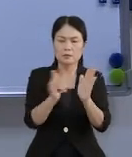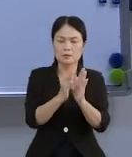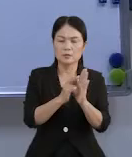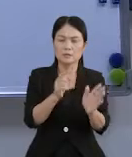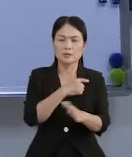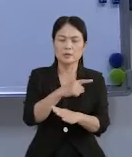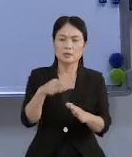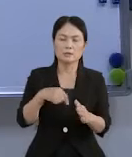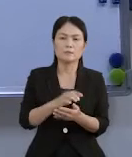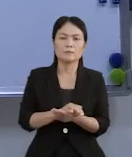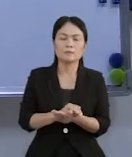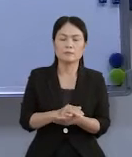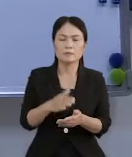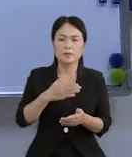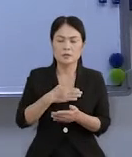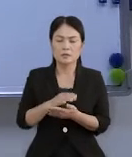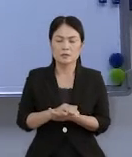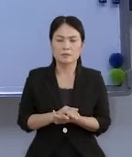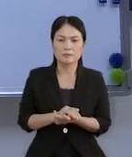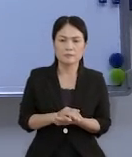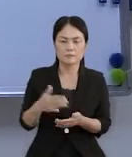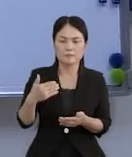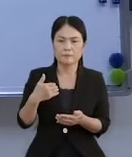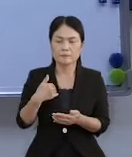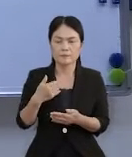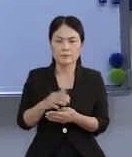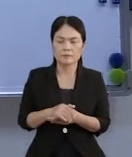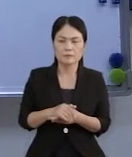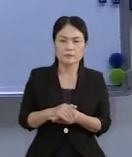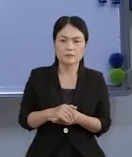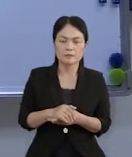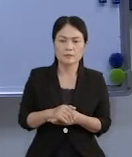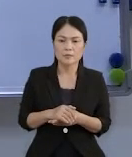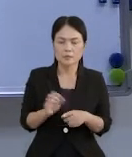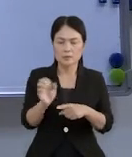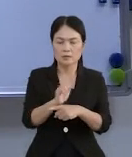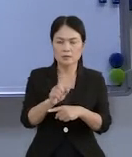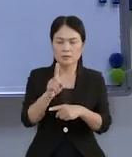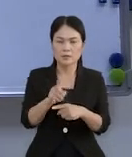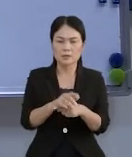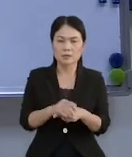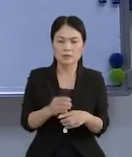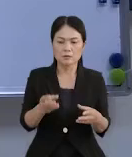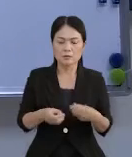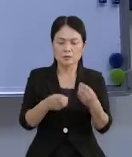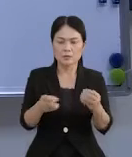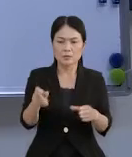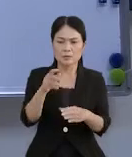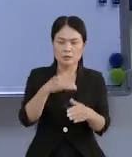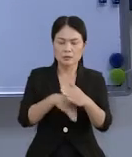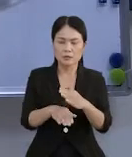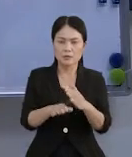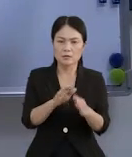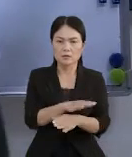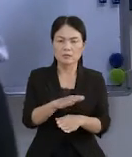bao dương chân nè cứ nâng miên chia chấm nọt mũi tiện, ôi con cho rụm đọt